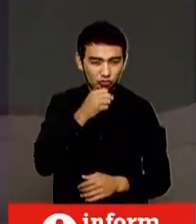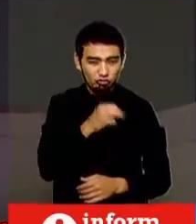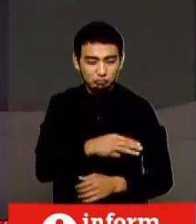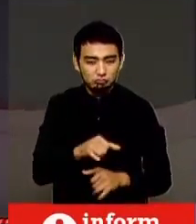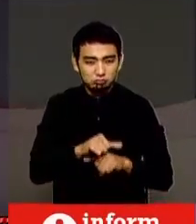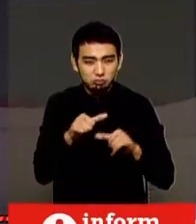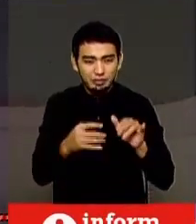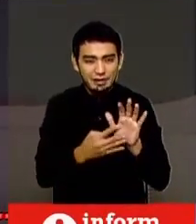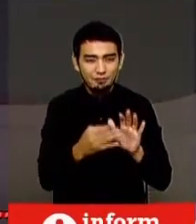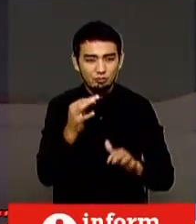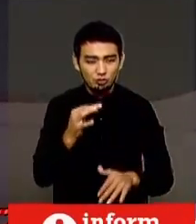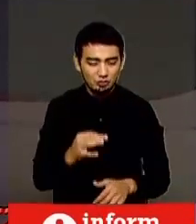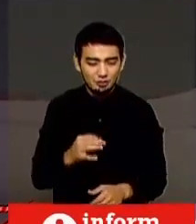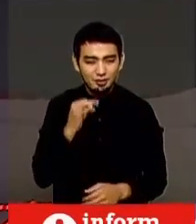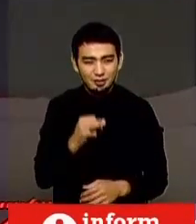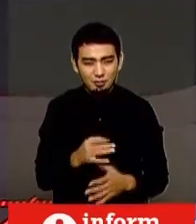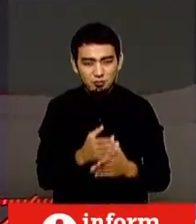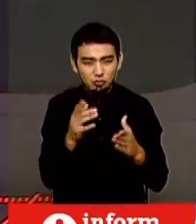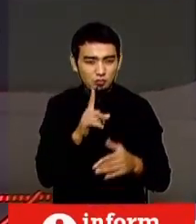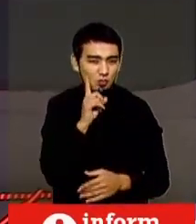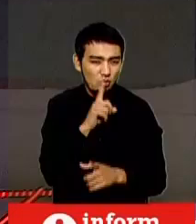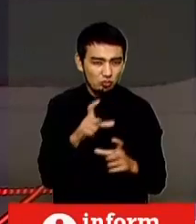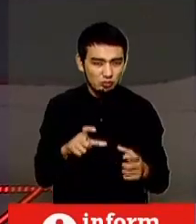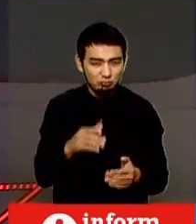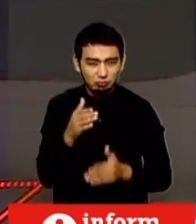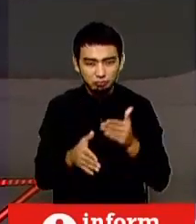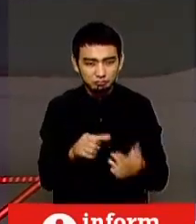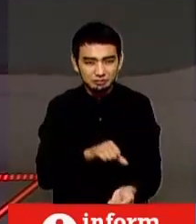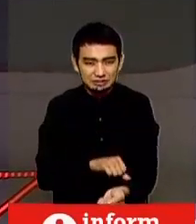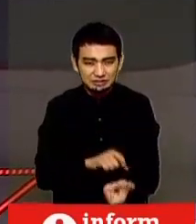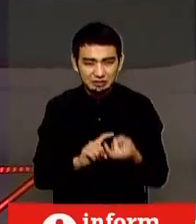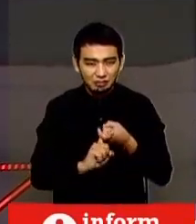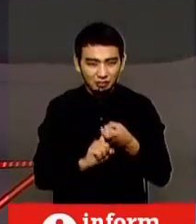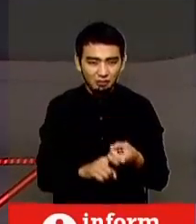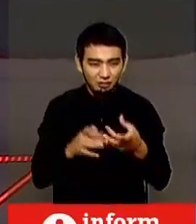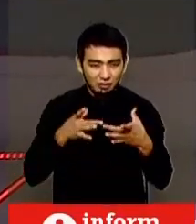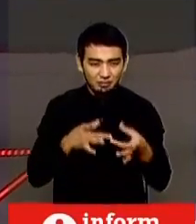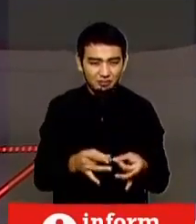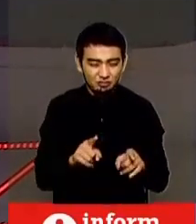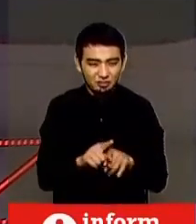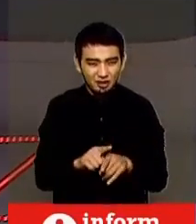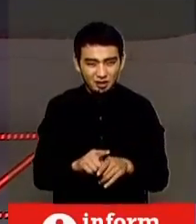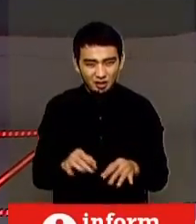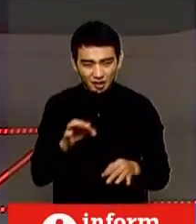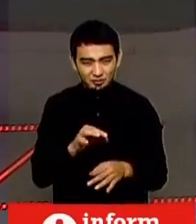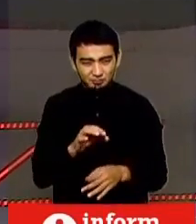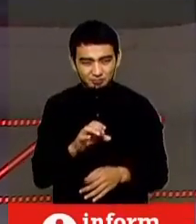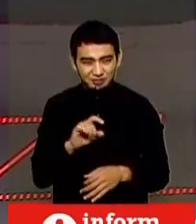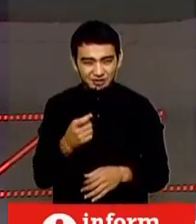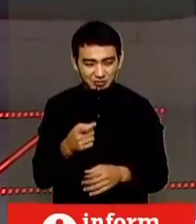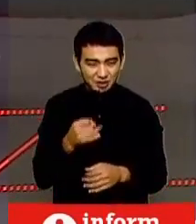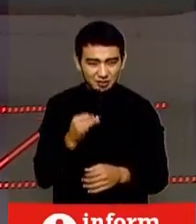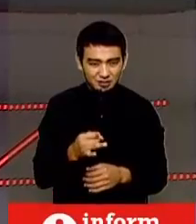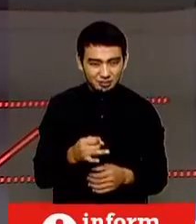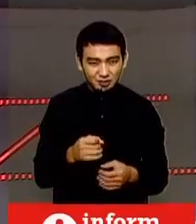составил почти 9%. Все больше молодых людей становятся зависимыми от синтетического дурмана. Избавиться от этого